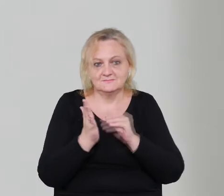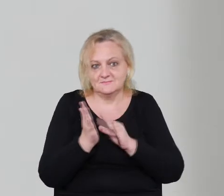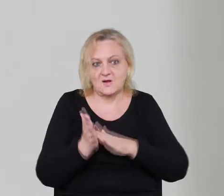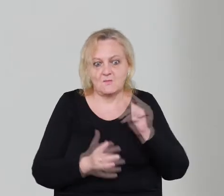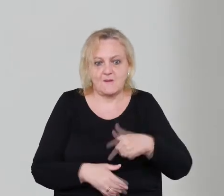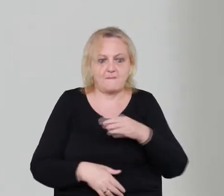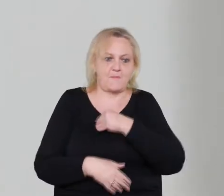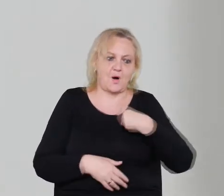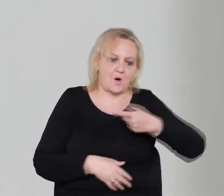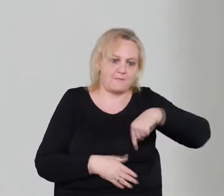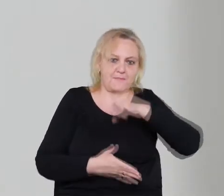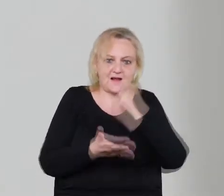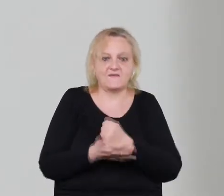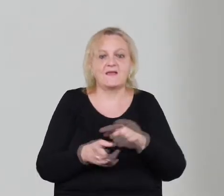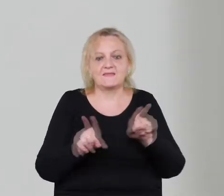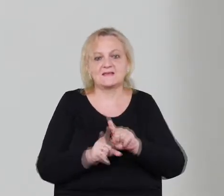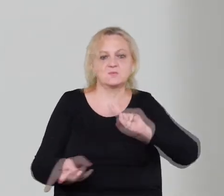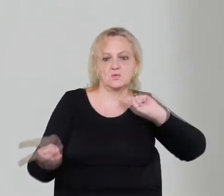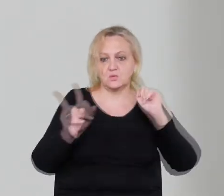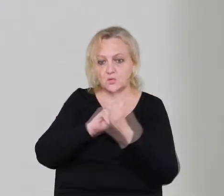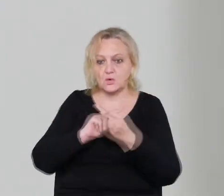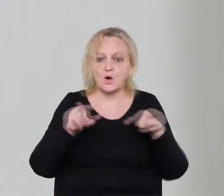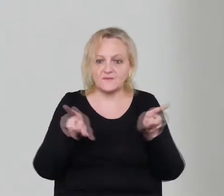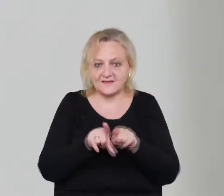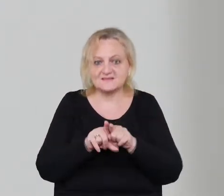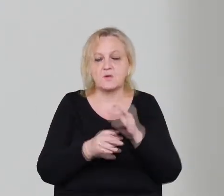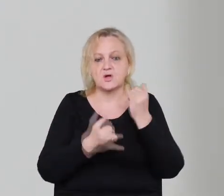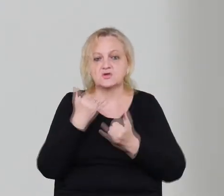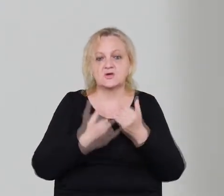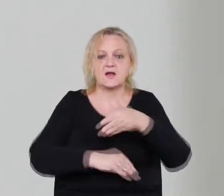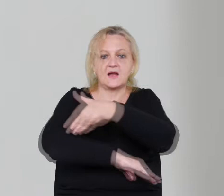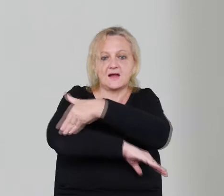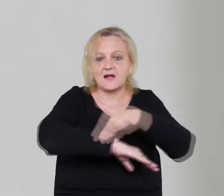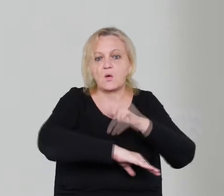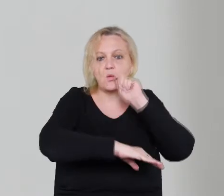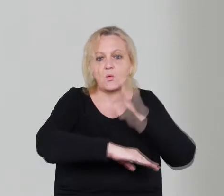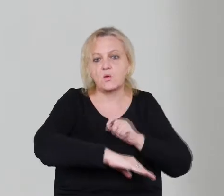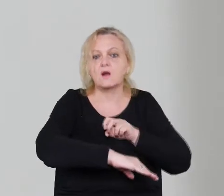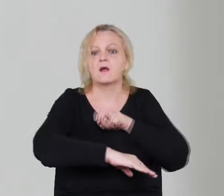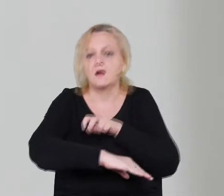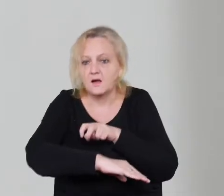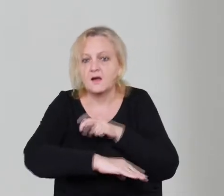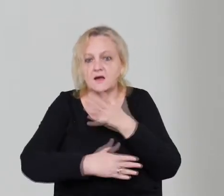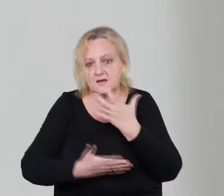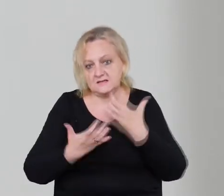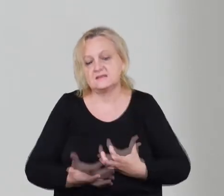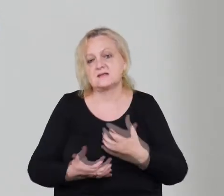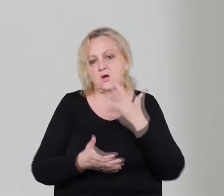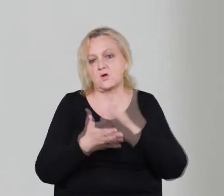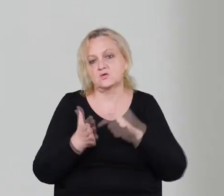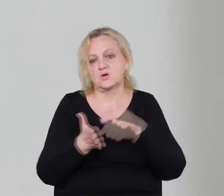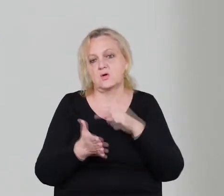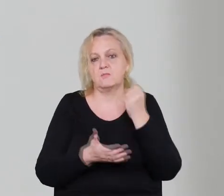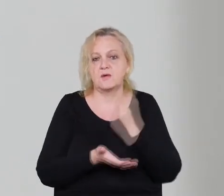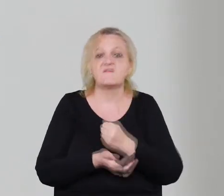mamy takie prawo mogą państwo teraz podejść w drugą stronę jakby chcieli na przykład do granicy ukraińskiej i skorzystać z tego prawa zdarzają się